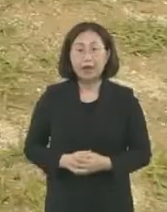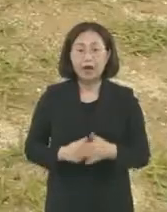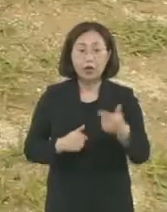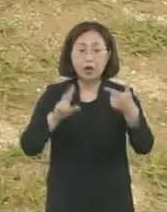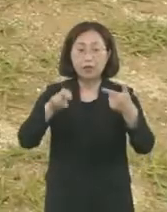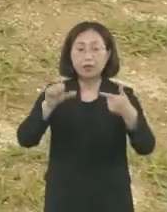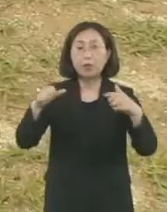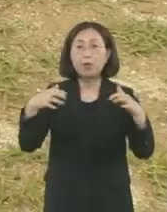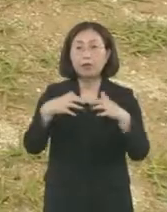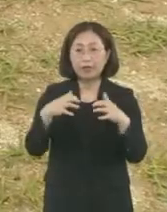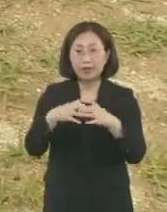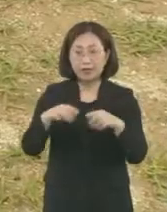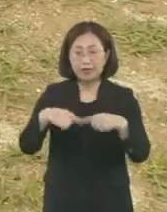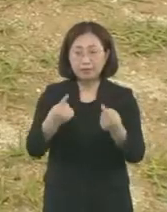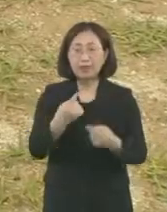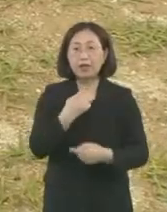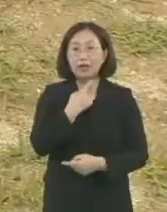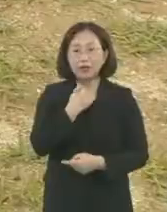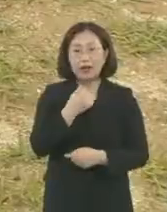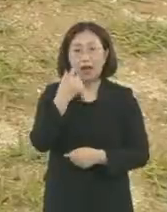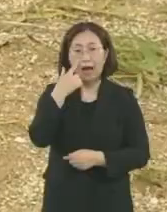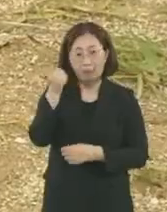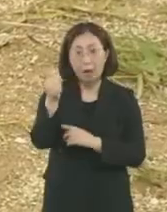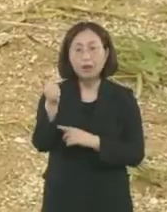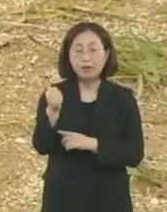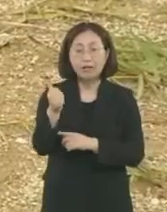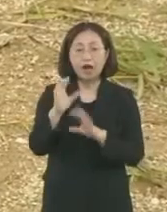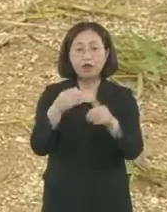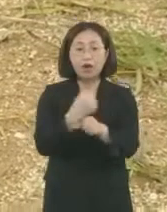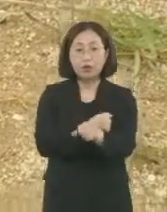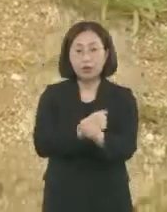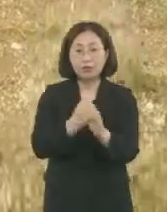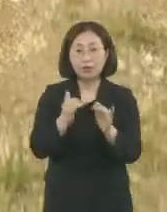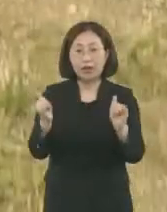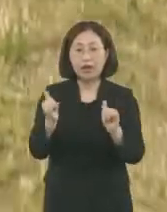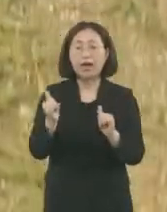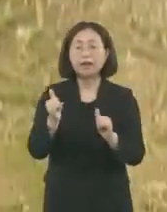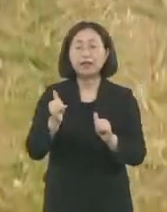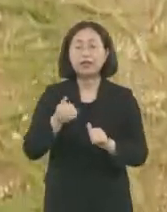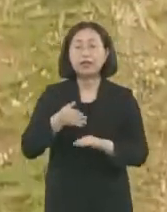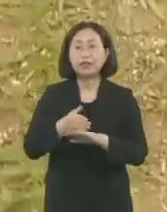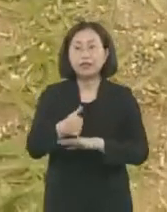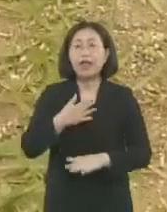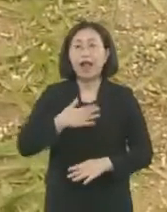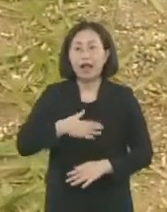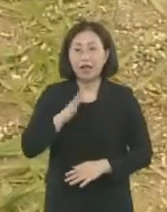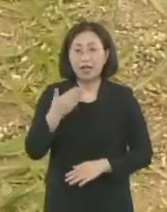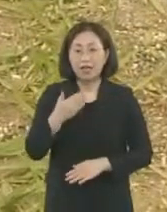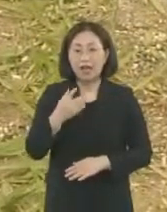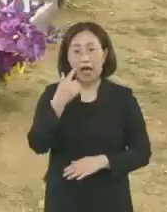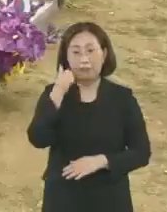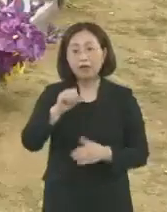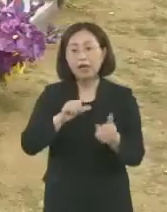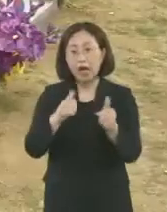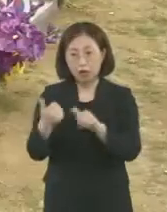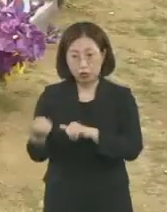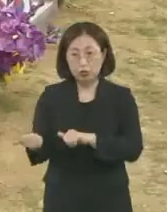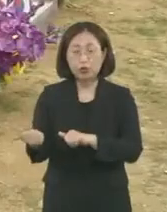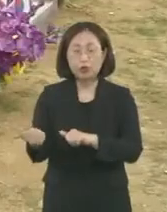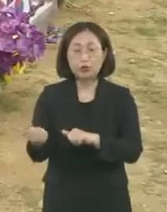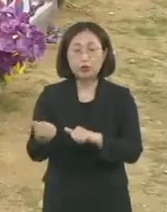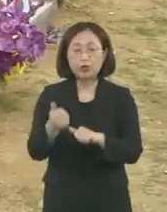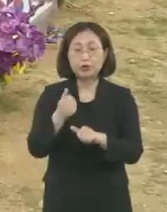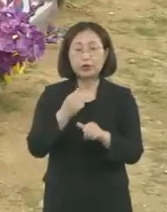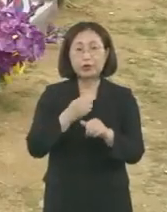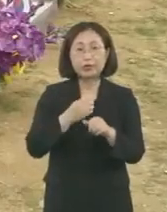참전한 아버지가 국가유공자였음을 뒤늦게 알게 된 아들. 아버지가 하늘로 떠난 지 27년 만인 지난 4월